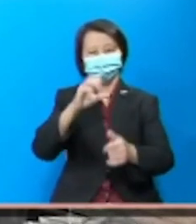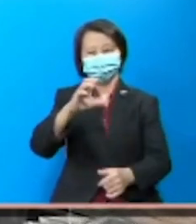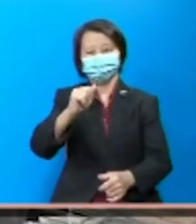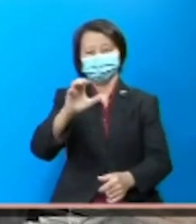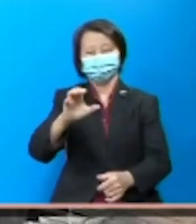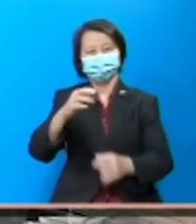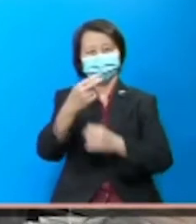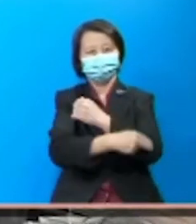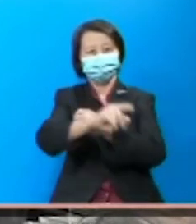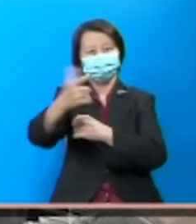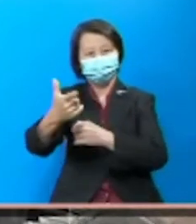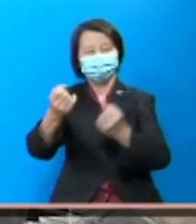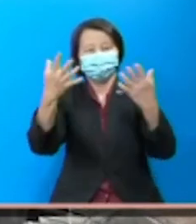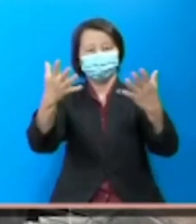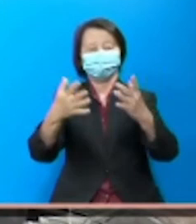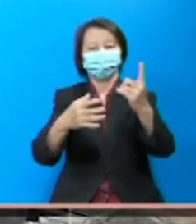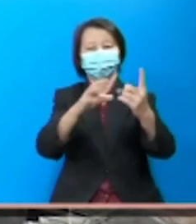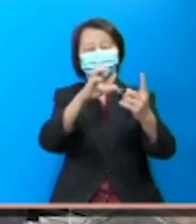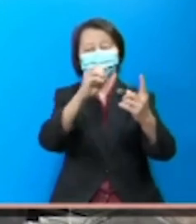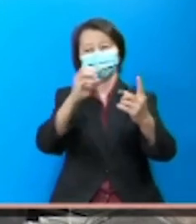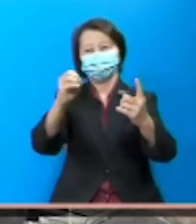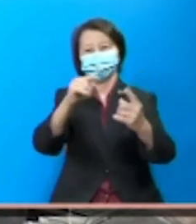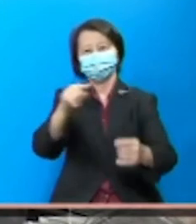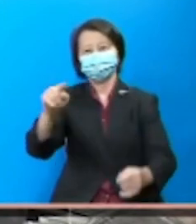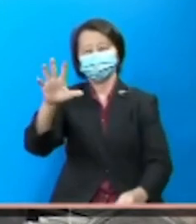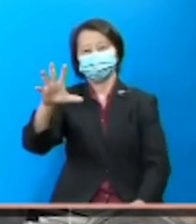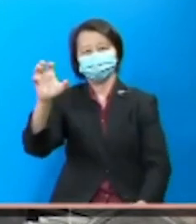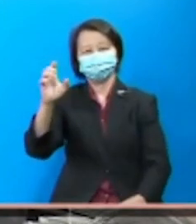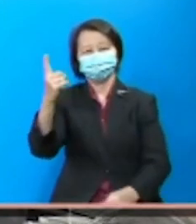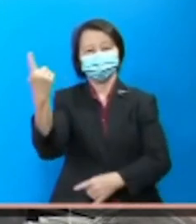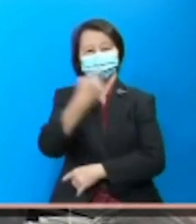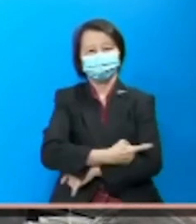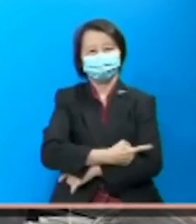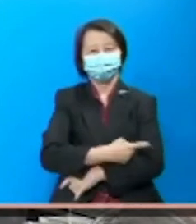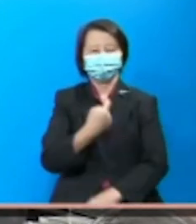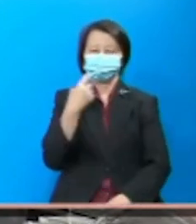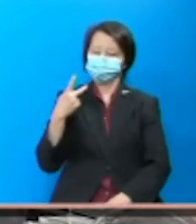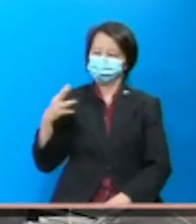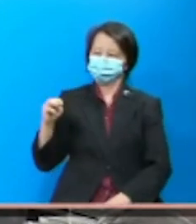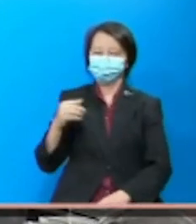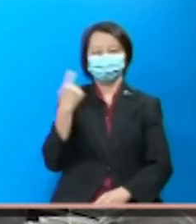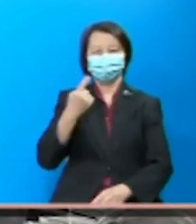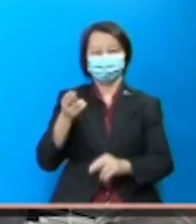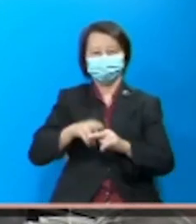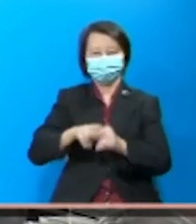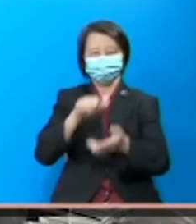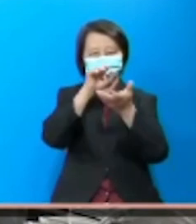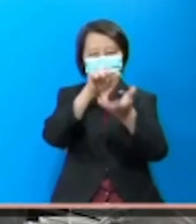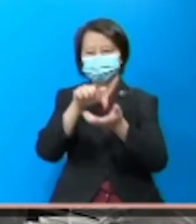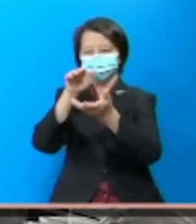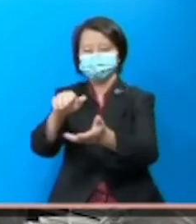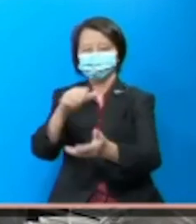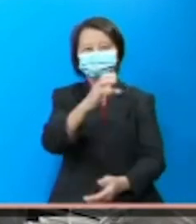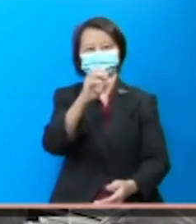sisi di negeri lain adalah ramai 100-500 sakit sehari kem sentiasa bosen ama baik penyampaian 5